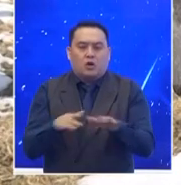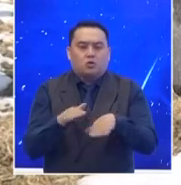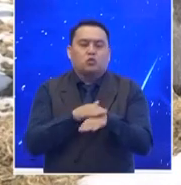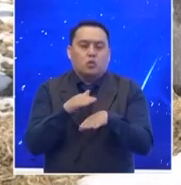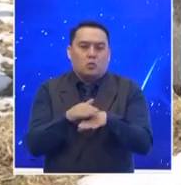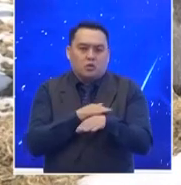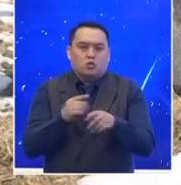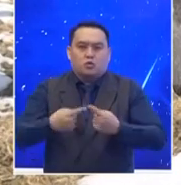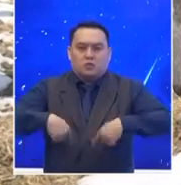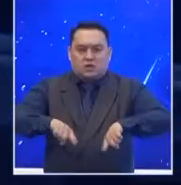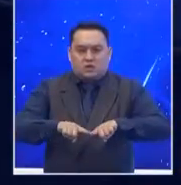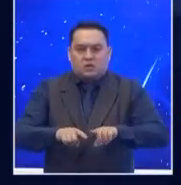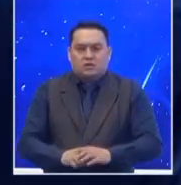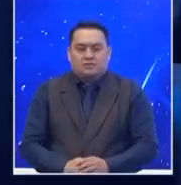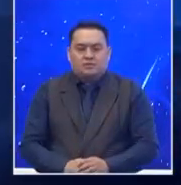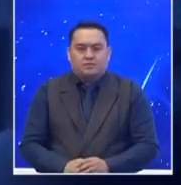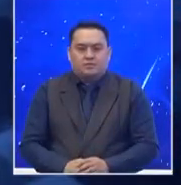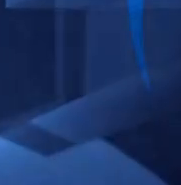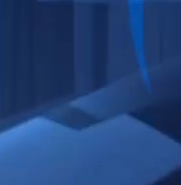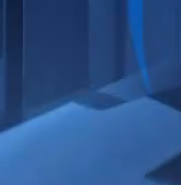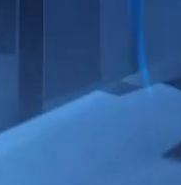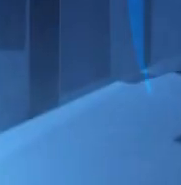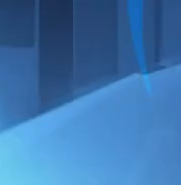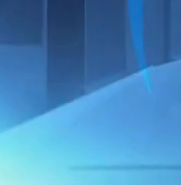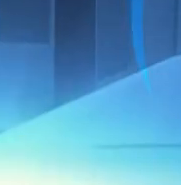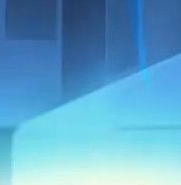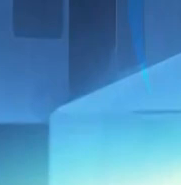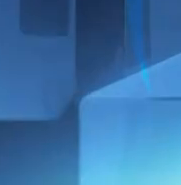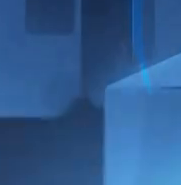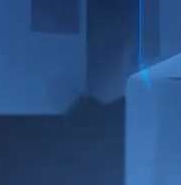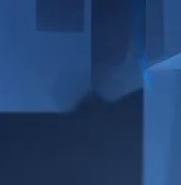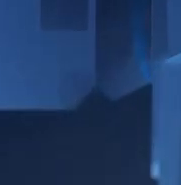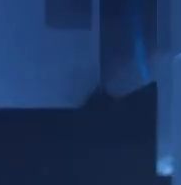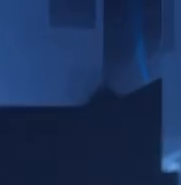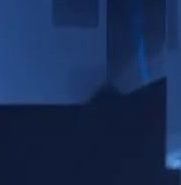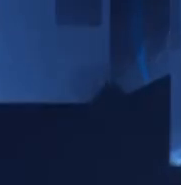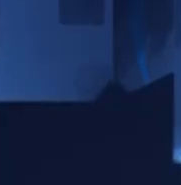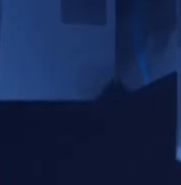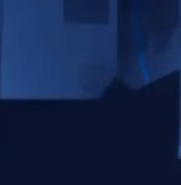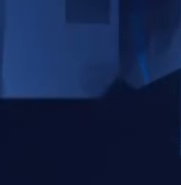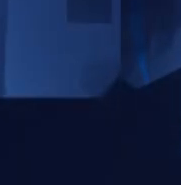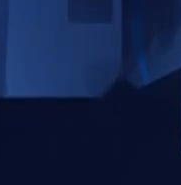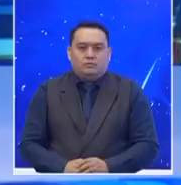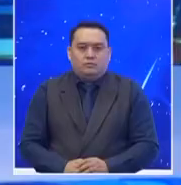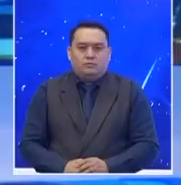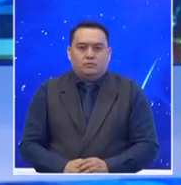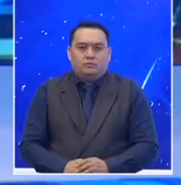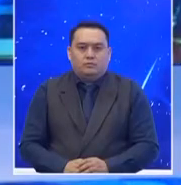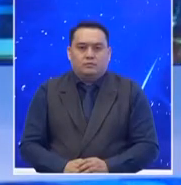де ұйымдастырып жатырмыз. Елдана Серікбайқызы, Майди Байбосынов, Жетісу телеарнасы, Текеліден.